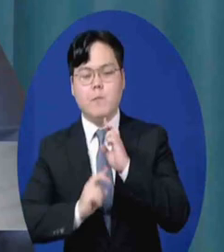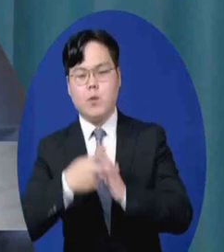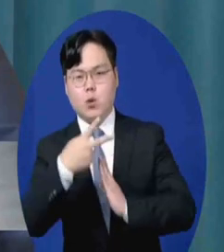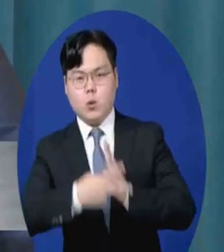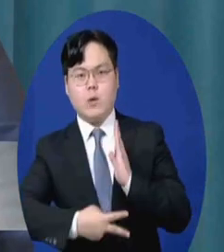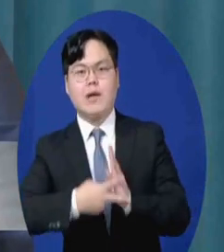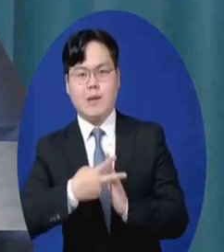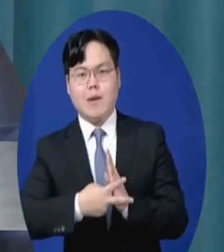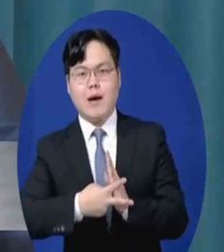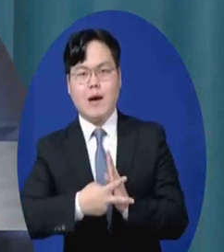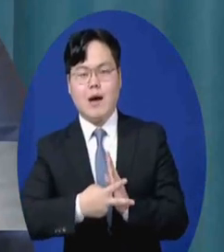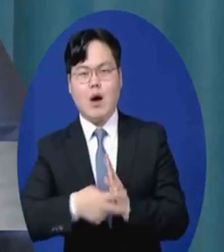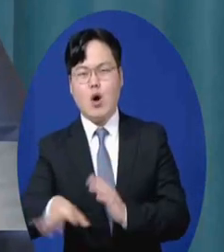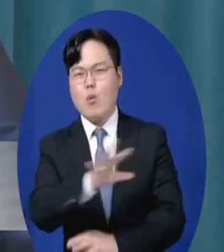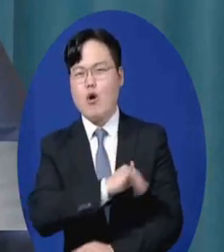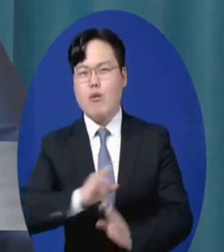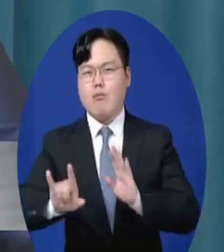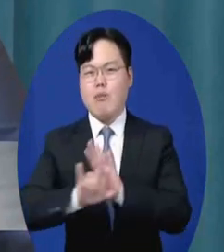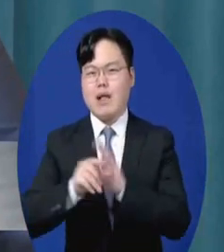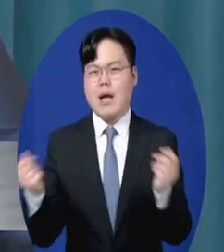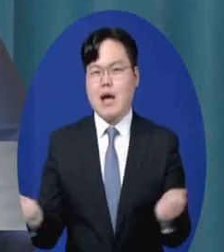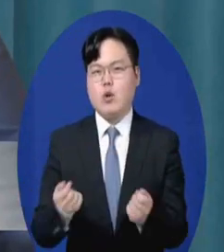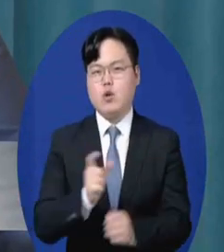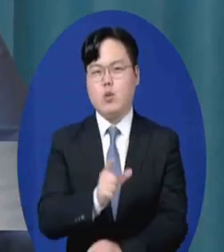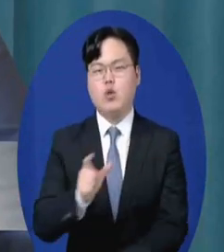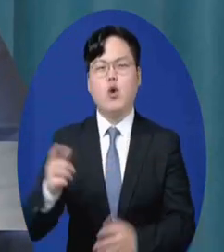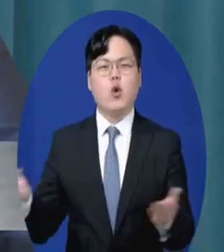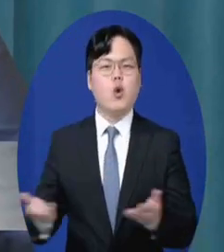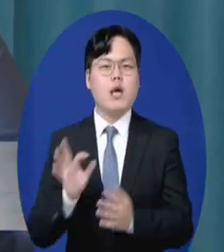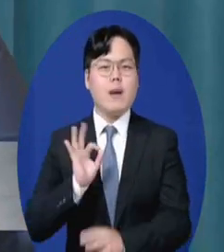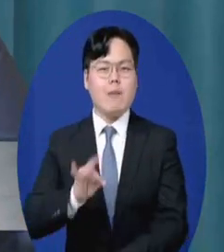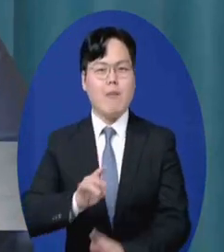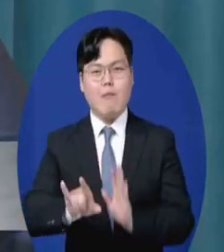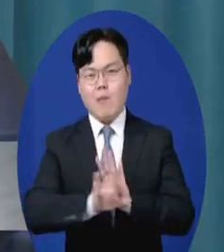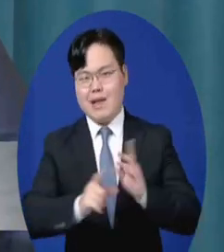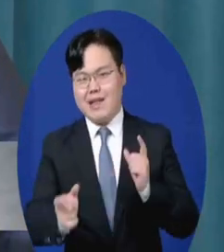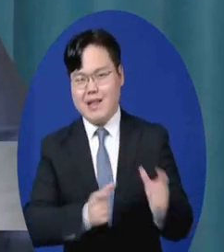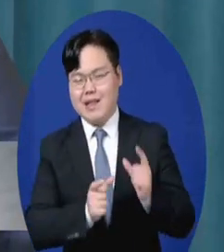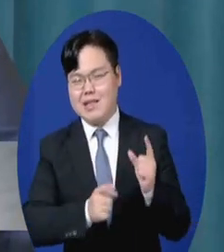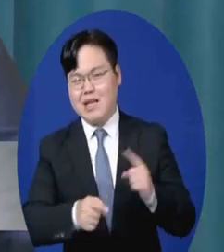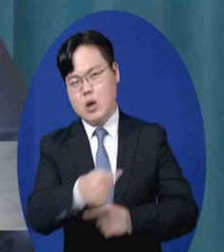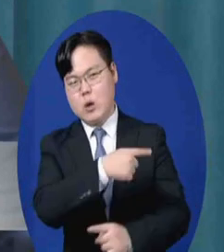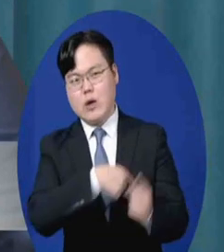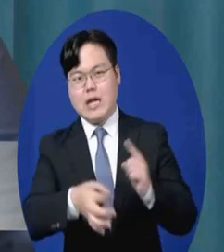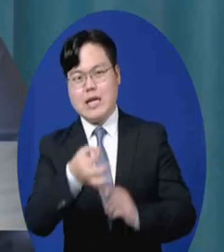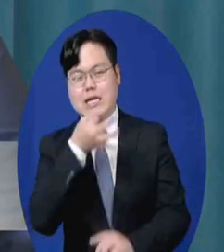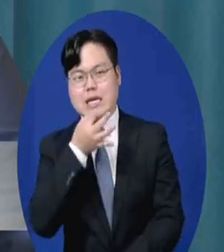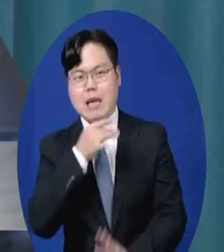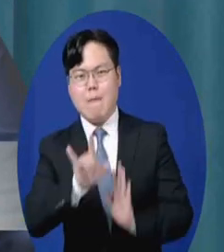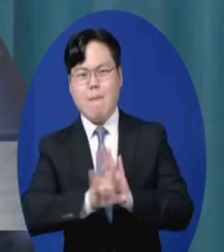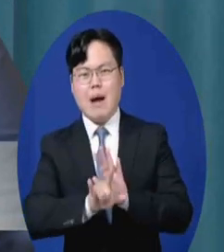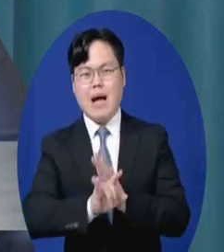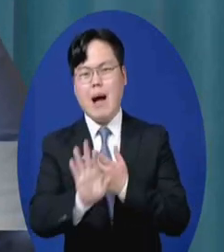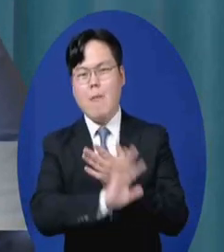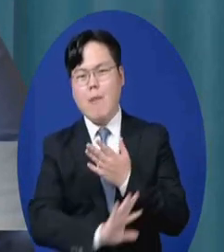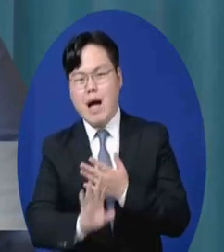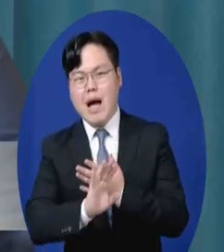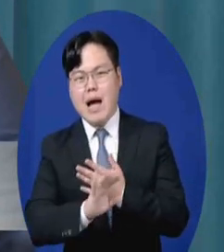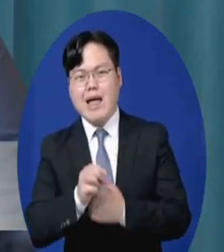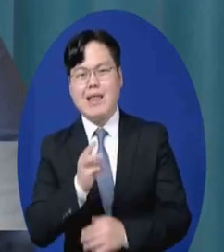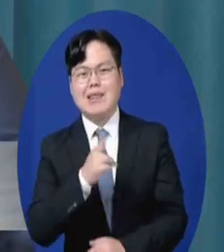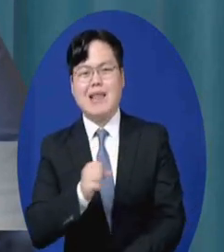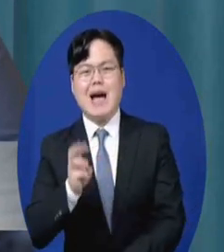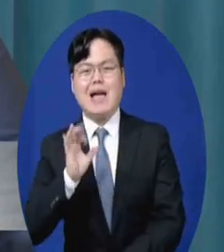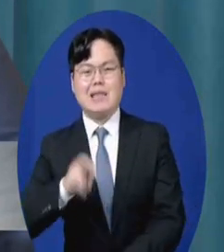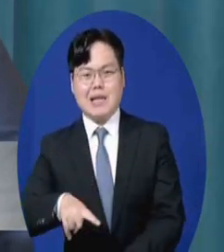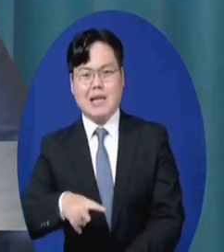үлгээ гаргаад ажиллаж байна. Тэгэхээр нийт малчтдаа бол юу гэж өрөөлөх вэ гэхээр малын эдийн засгийн эргэлтэнд оруулах, за мөн одоо эрсдлээ сэргийлэх малын индексчүүлсэн даатгал